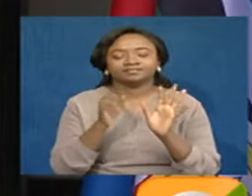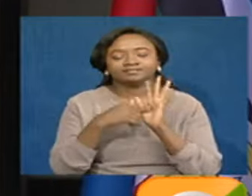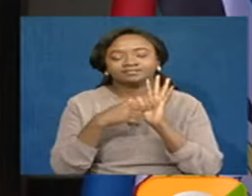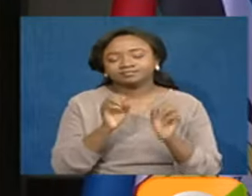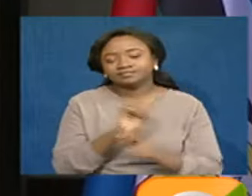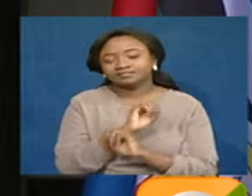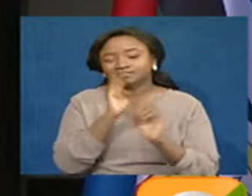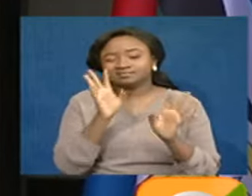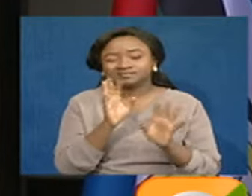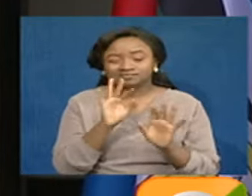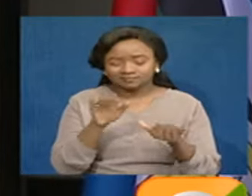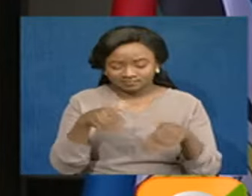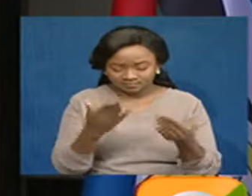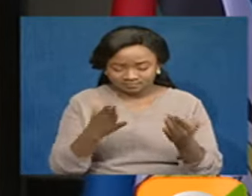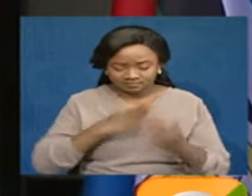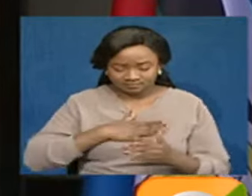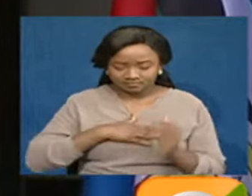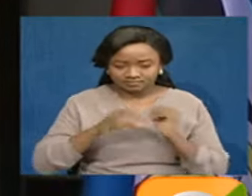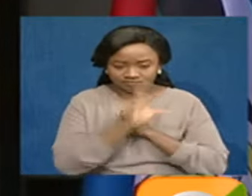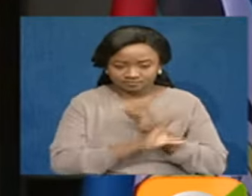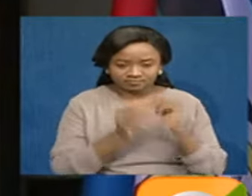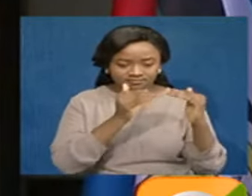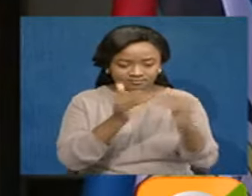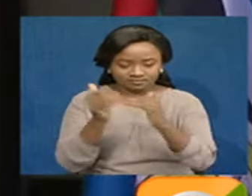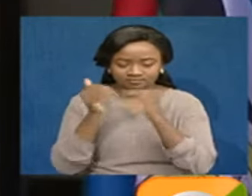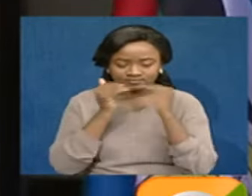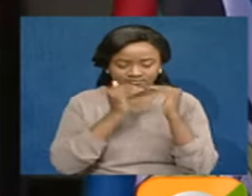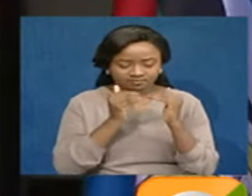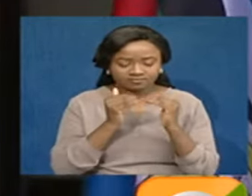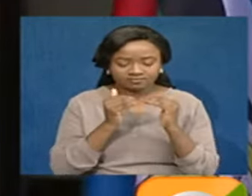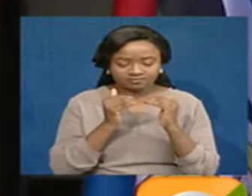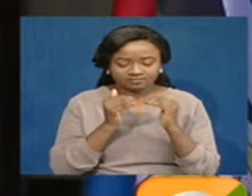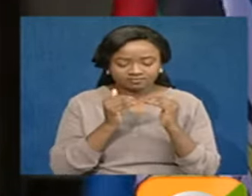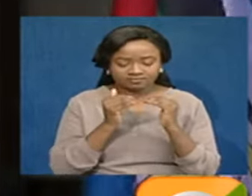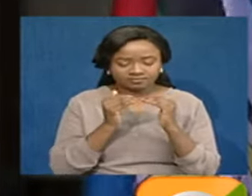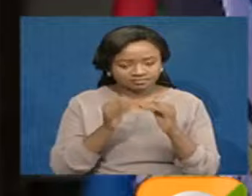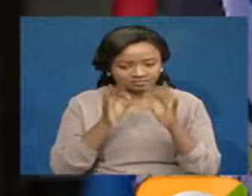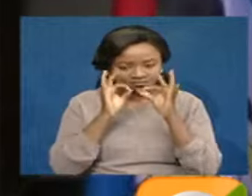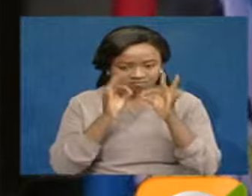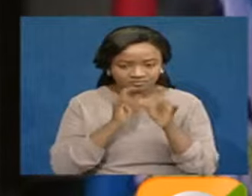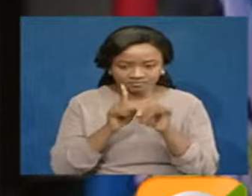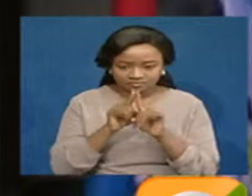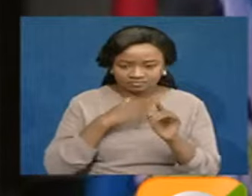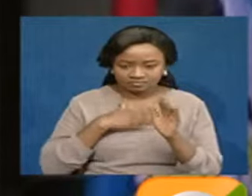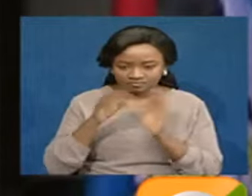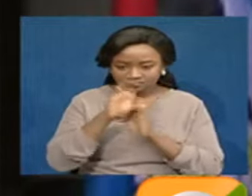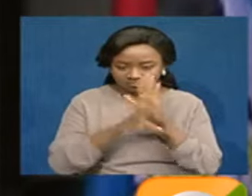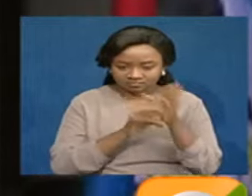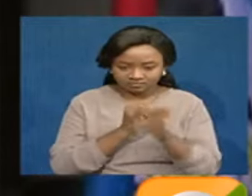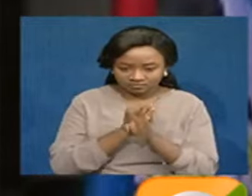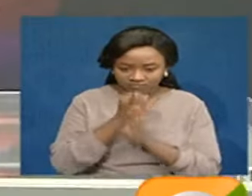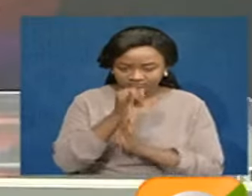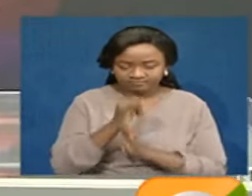was a testament to our country's democratic credentials and the integrity of our constitutional